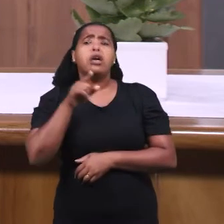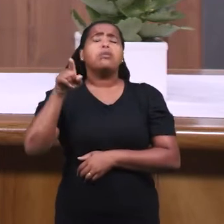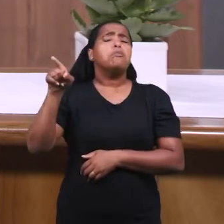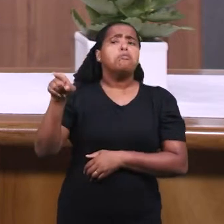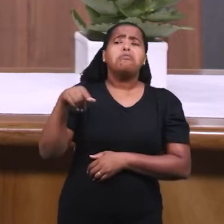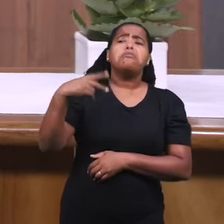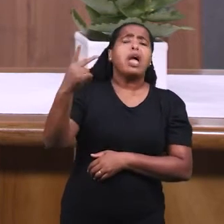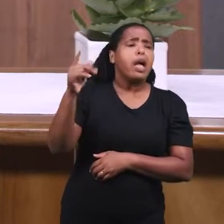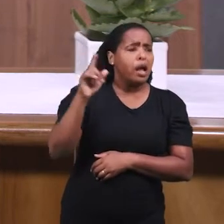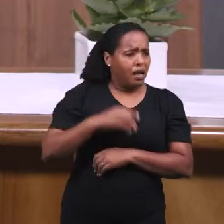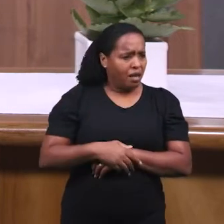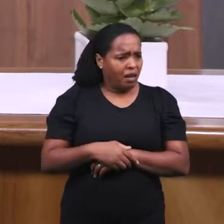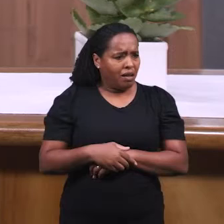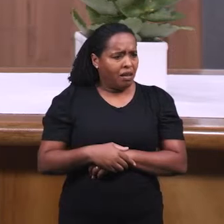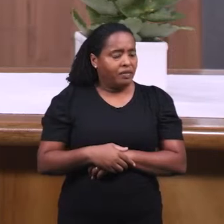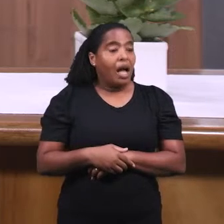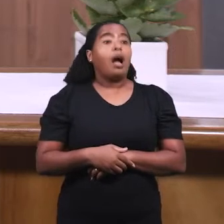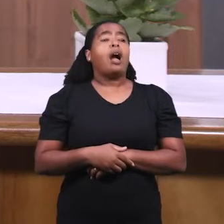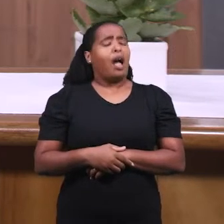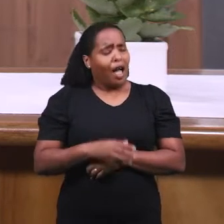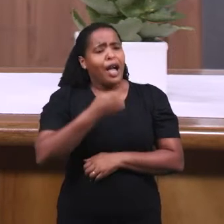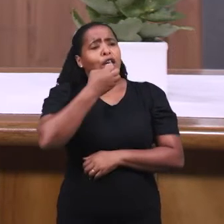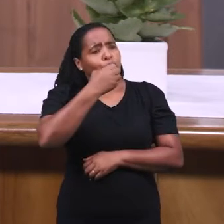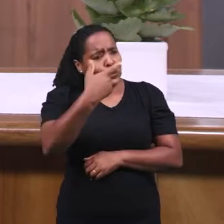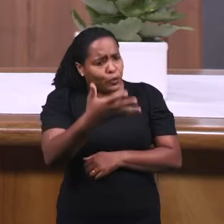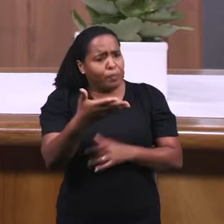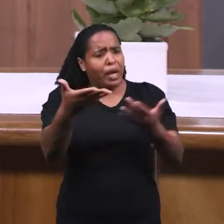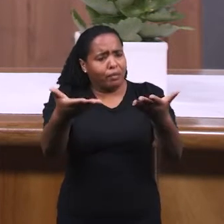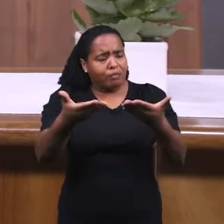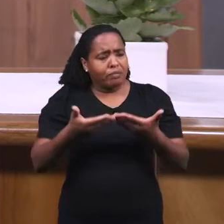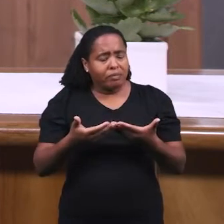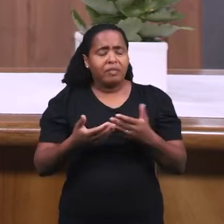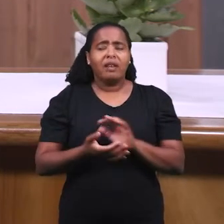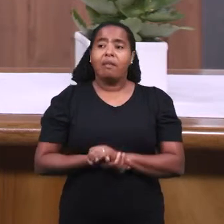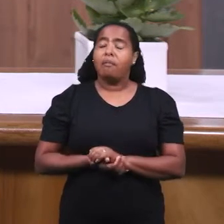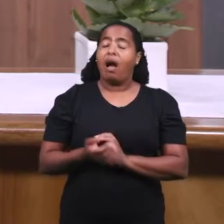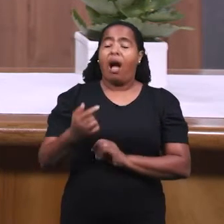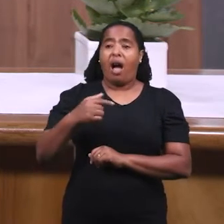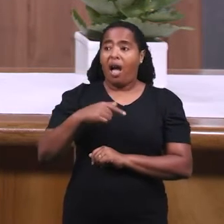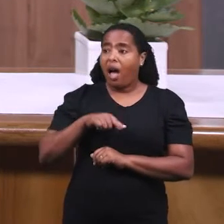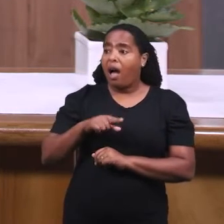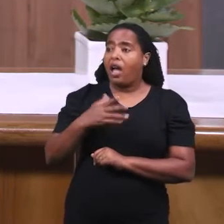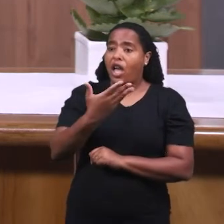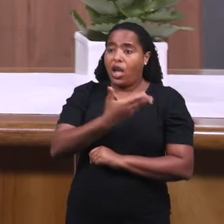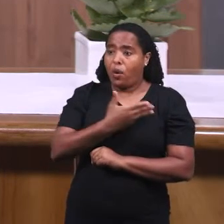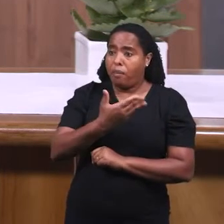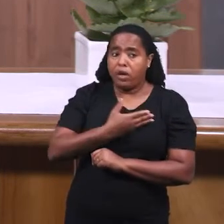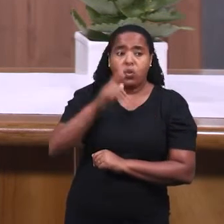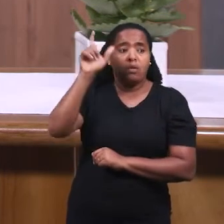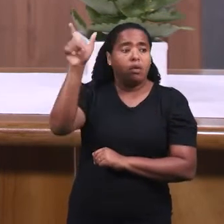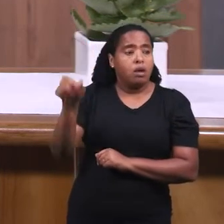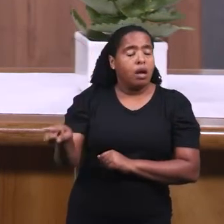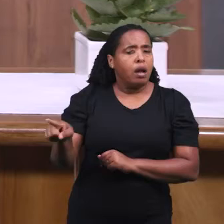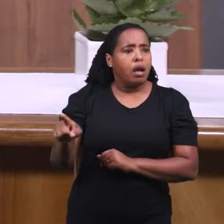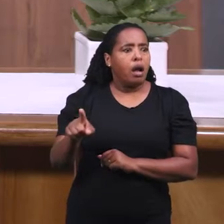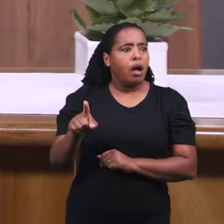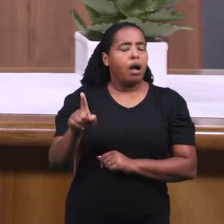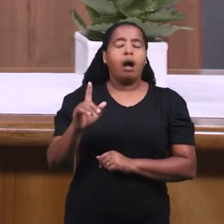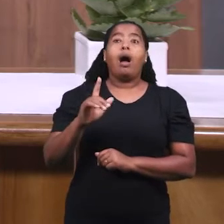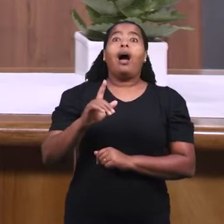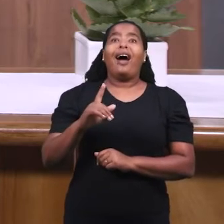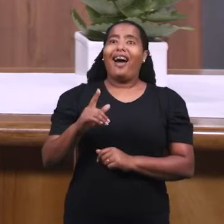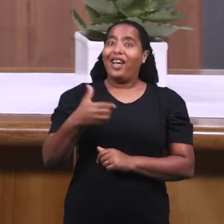я друг… Там, я сын того-то, того-то, или я друг, то человек сразу